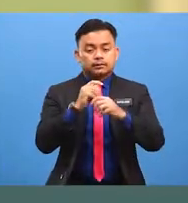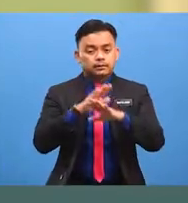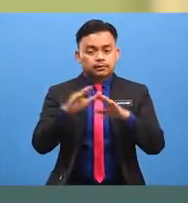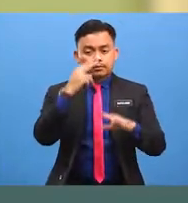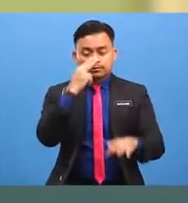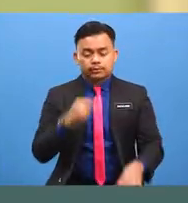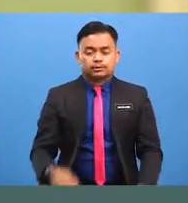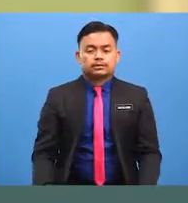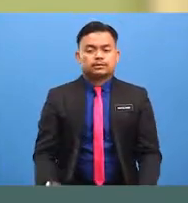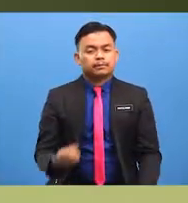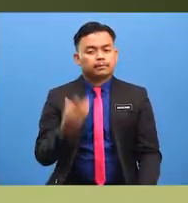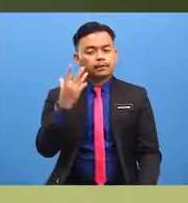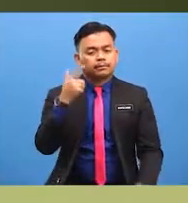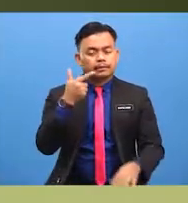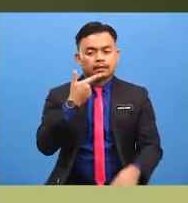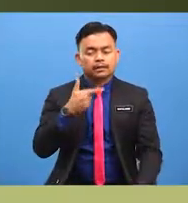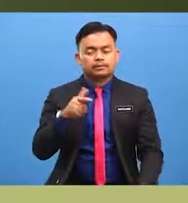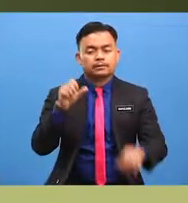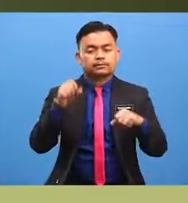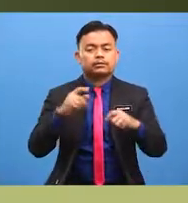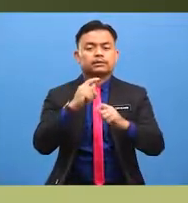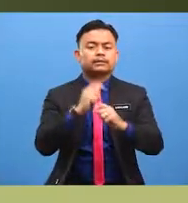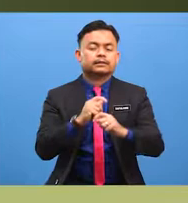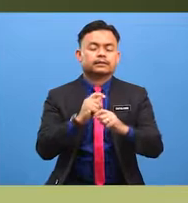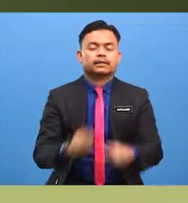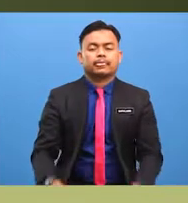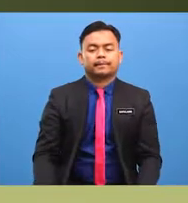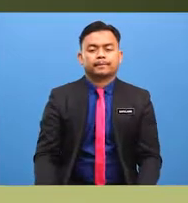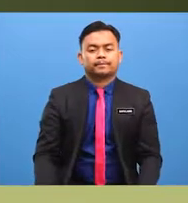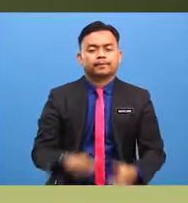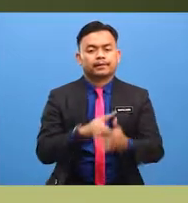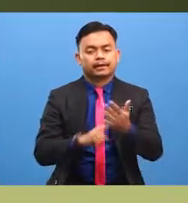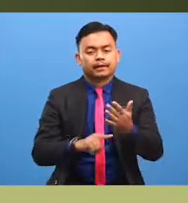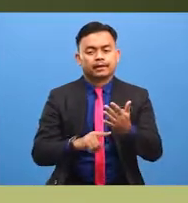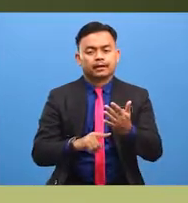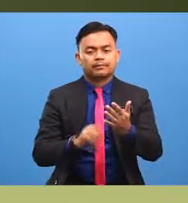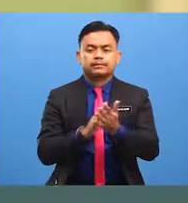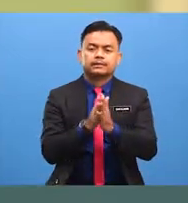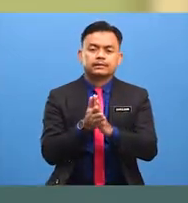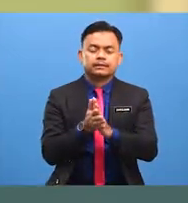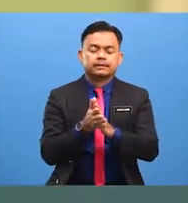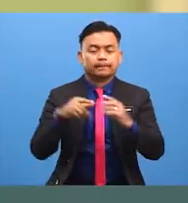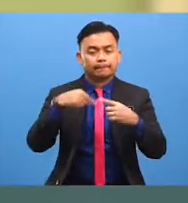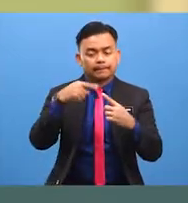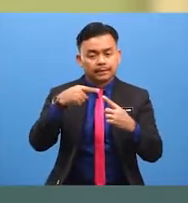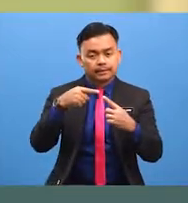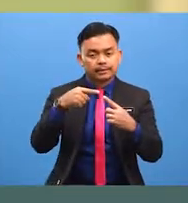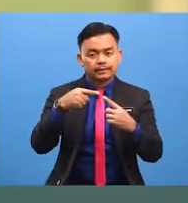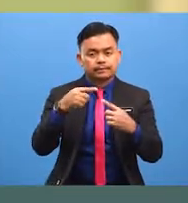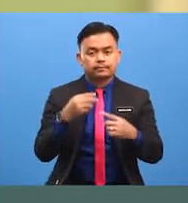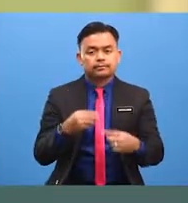kamu menghembuskannya? Apa yang berlaku apabila kita menahan nafas?